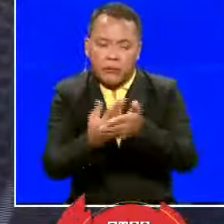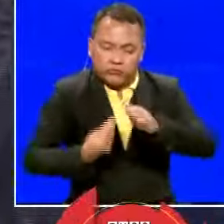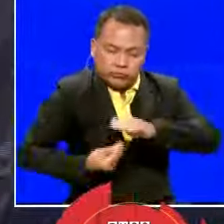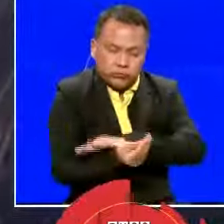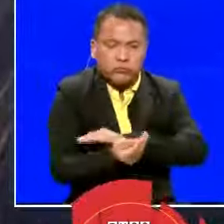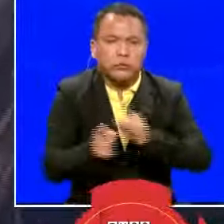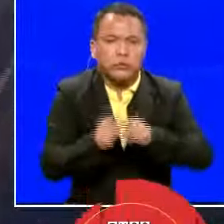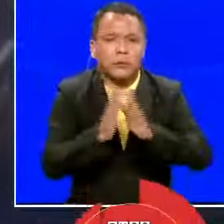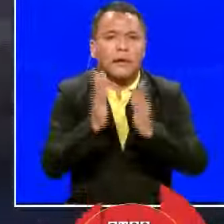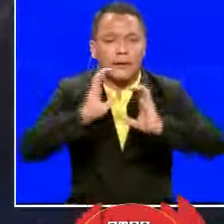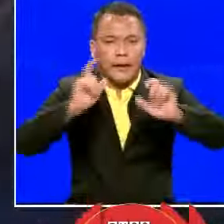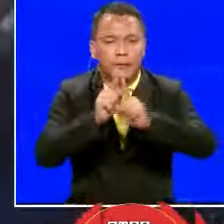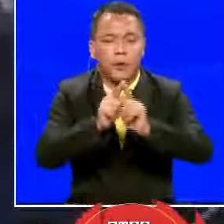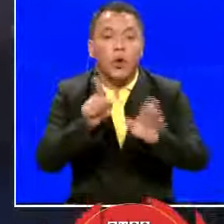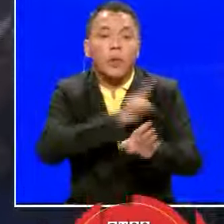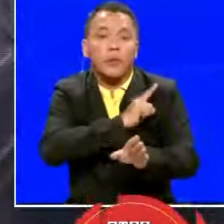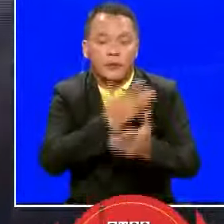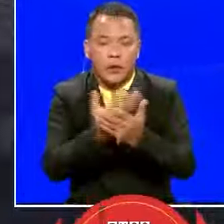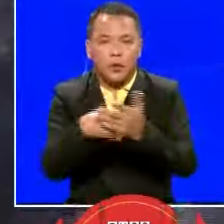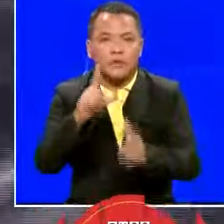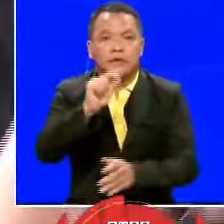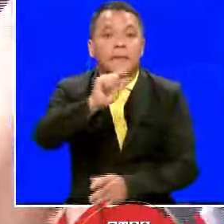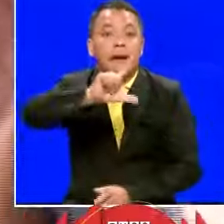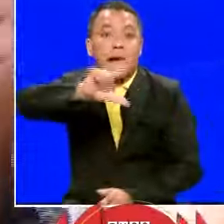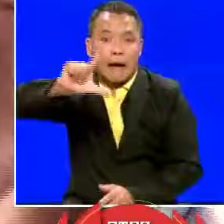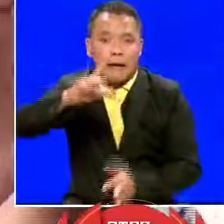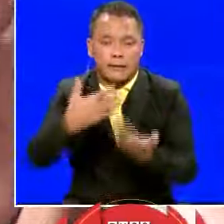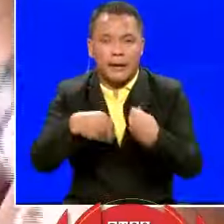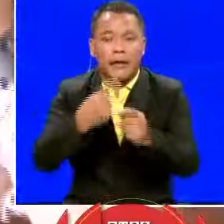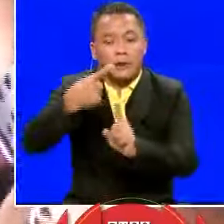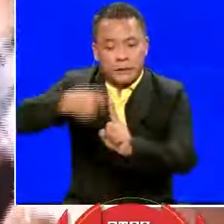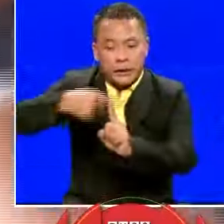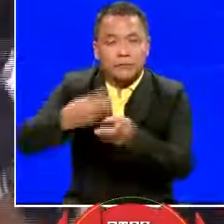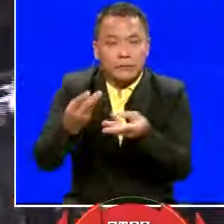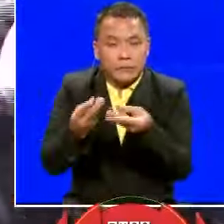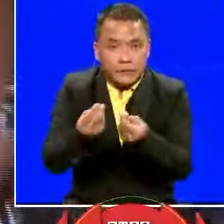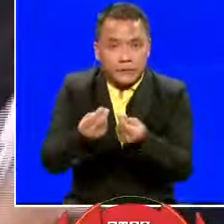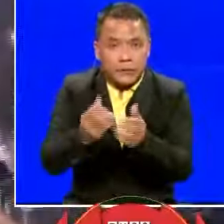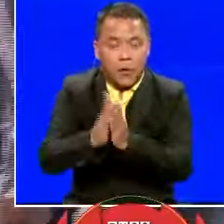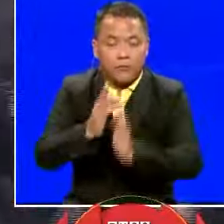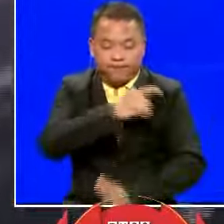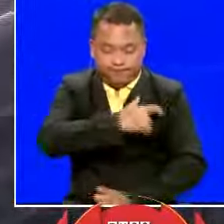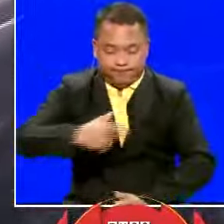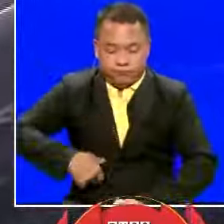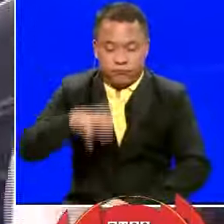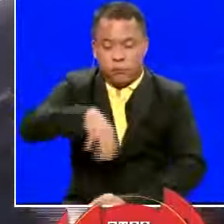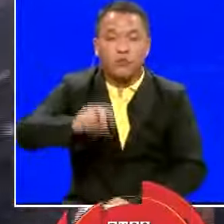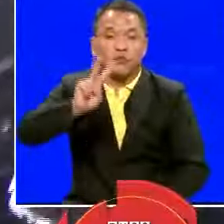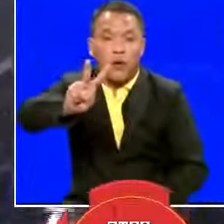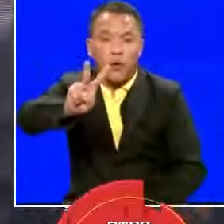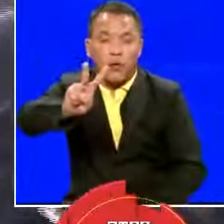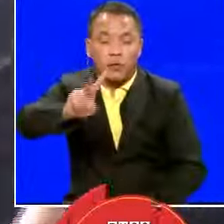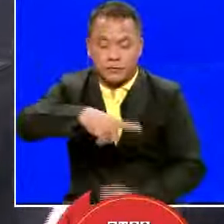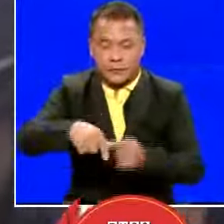พนักงานและนายหน้าเป็นเงินจำนวน20ล้านบาทเพื่อเช่าที่ดินของทรัพย์สินส่วนพระมหากษัตริย์2แปลงในซอยร่วมฤ